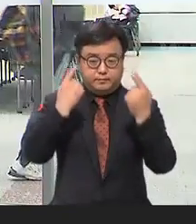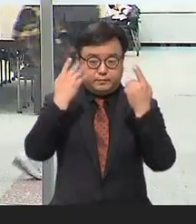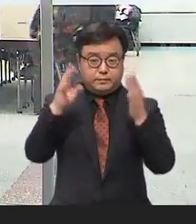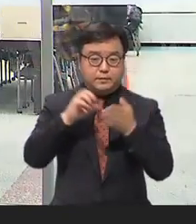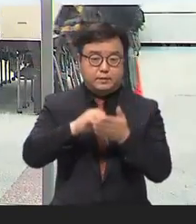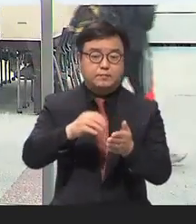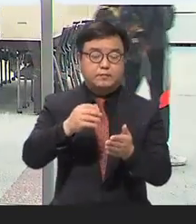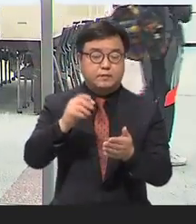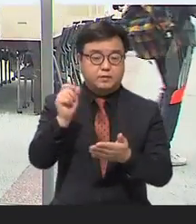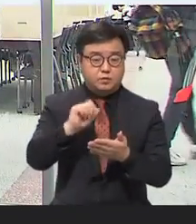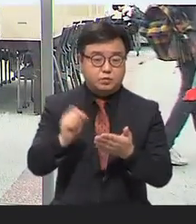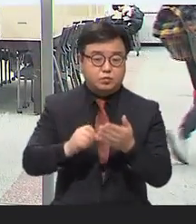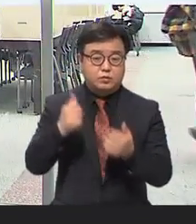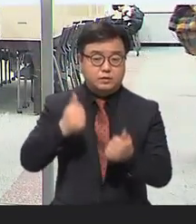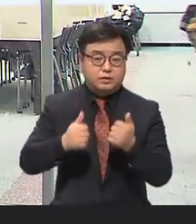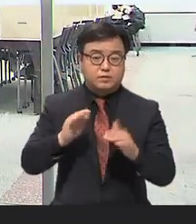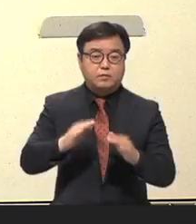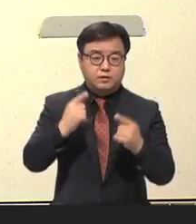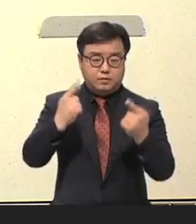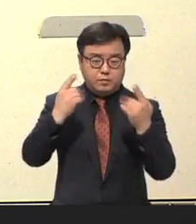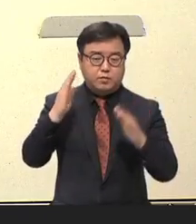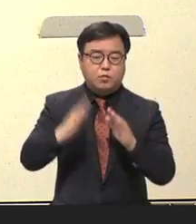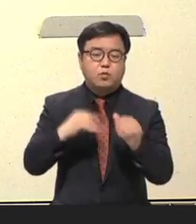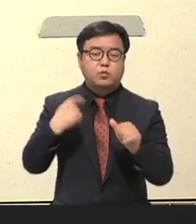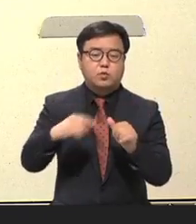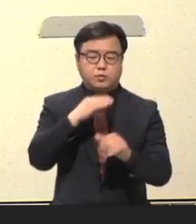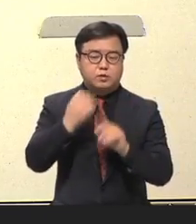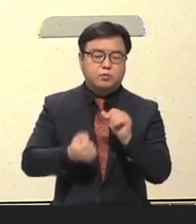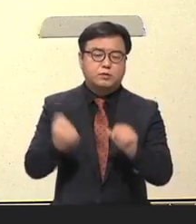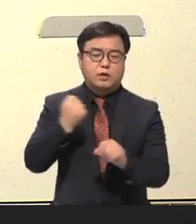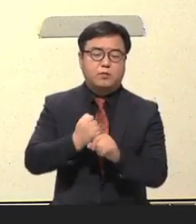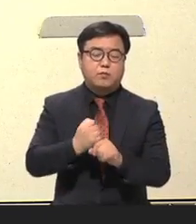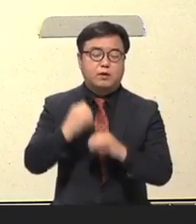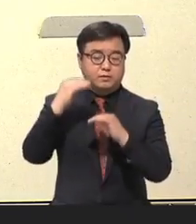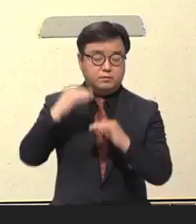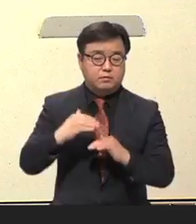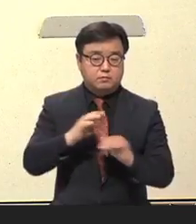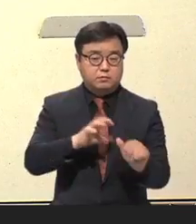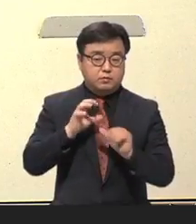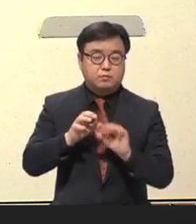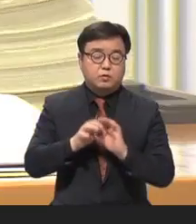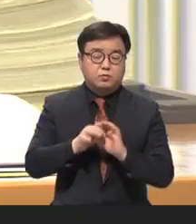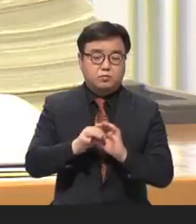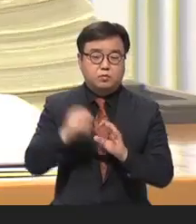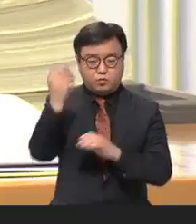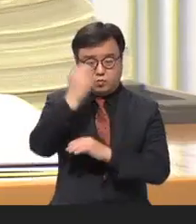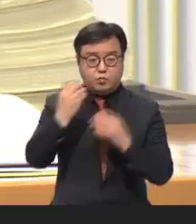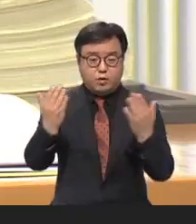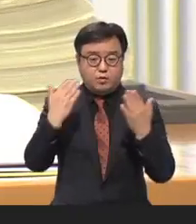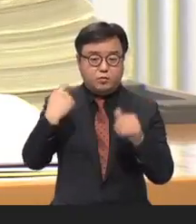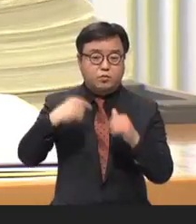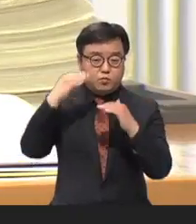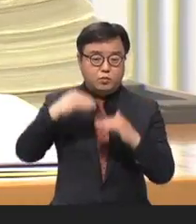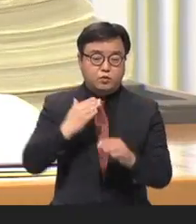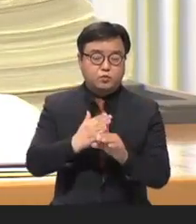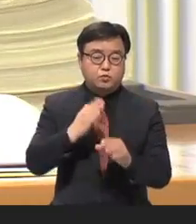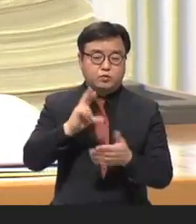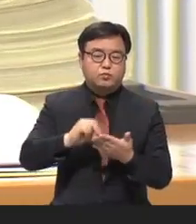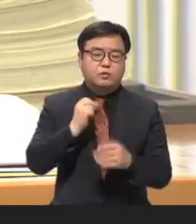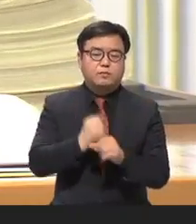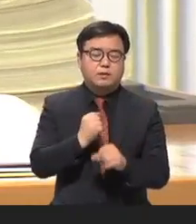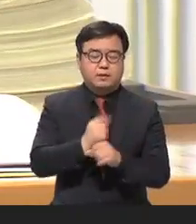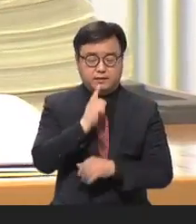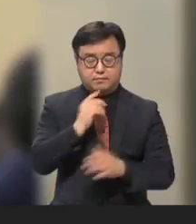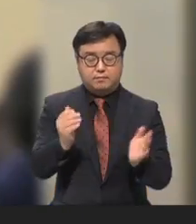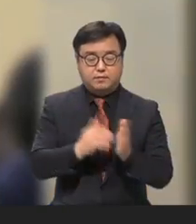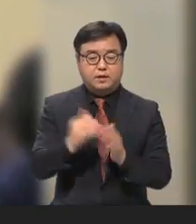현재 공교육 정상화법에 적용을 받아 고등학교 교육과정 안에서 출제하도록 돼 있습니다. 대학들은 어려운 문제로